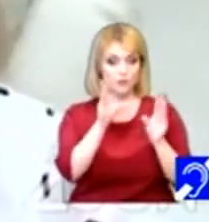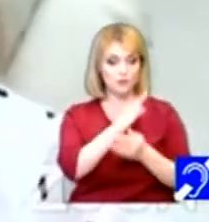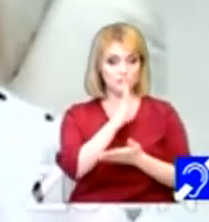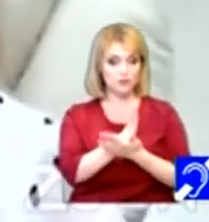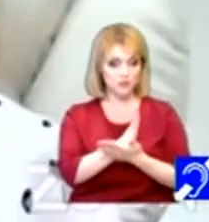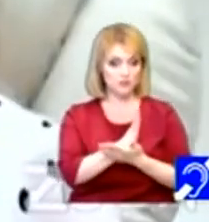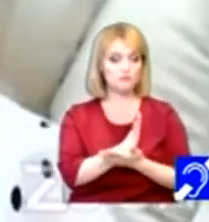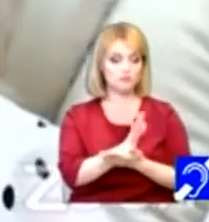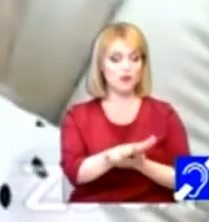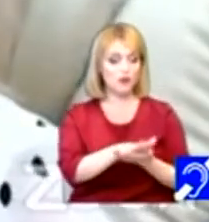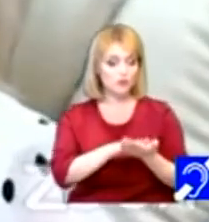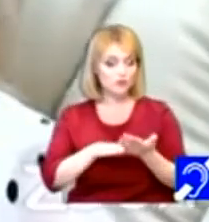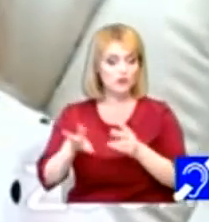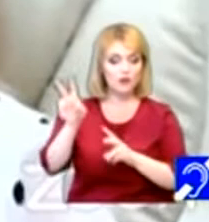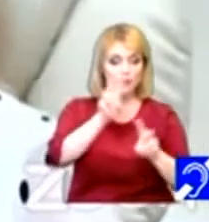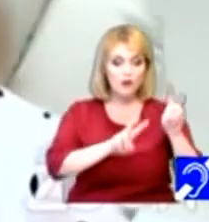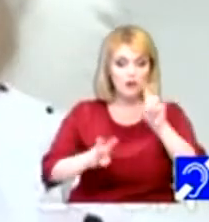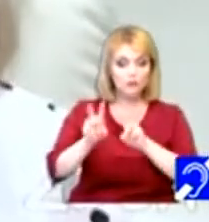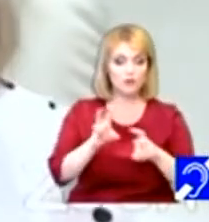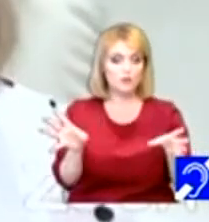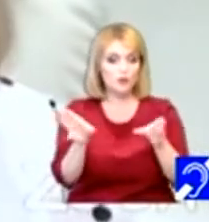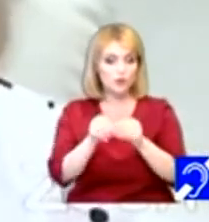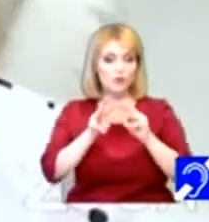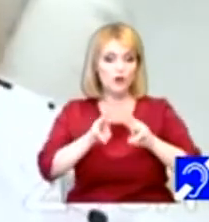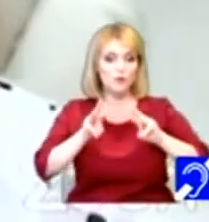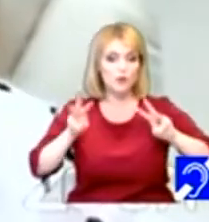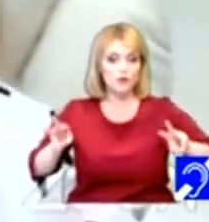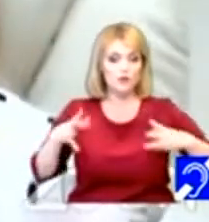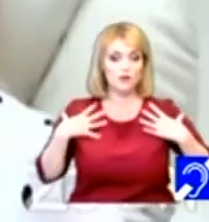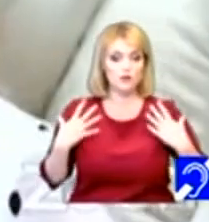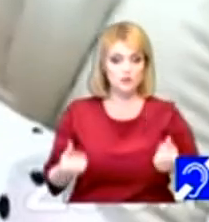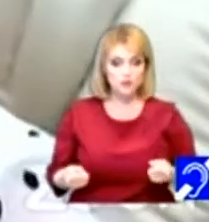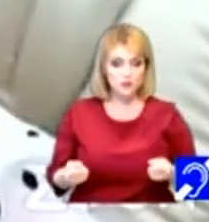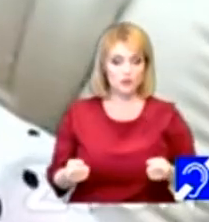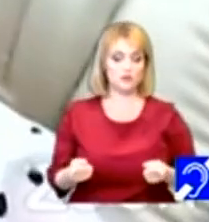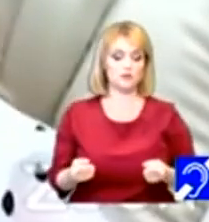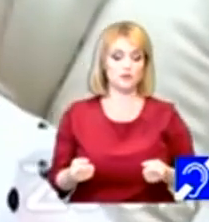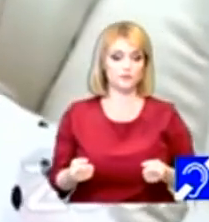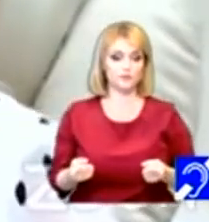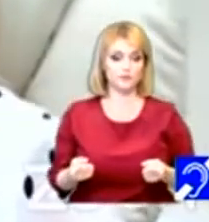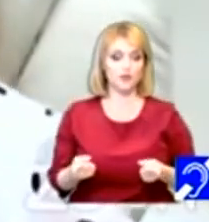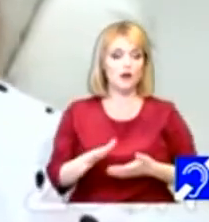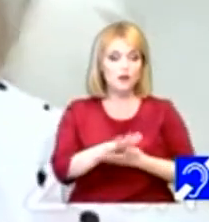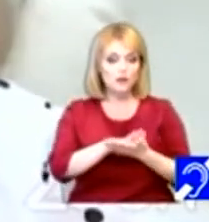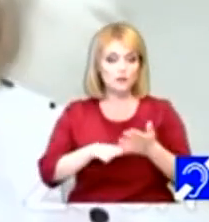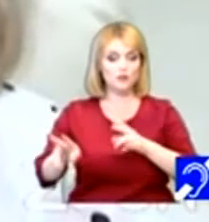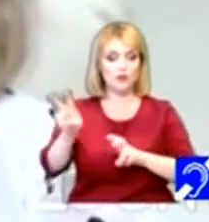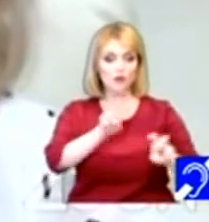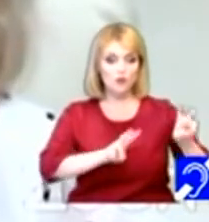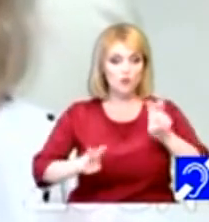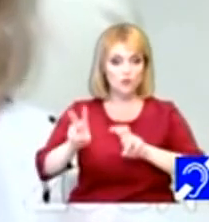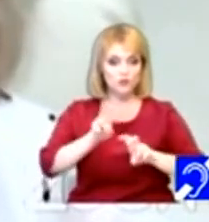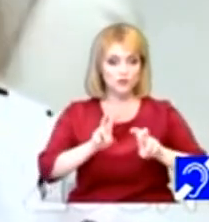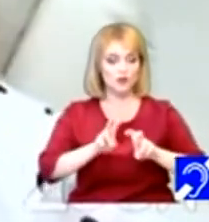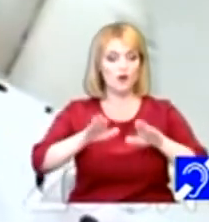în continuă căutare împreună cu Ministerul Sănătății, Muncii și Protecției Sociale, în continuă căutare